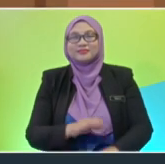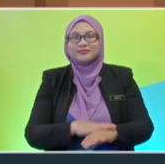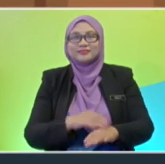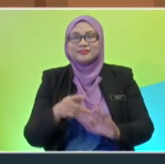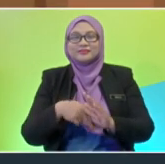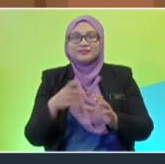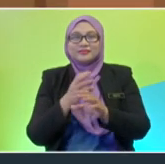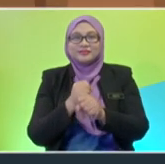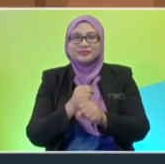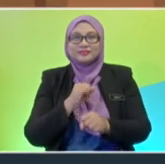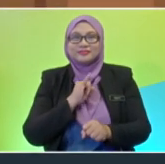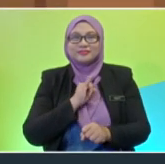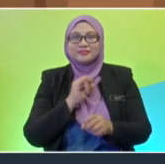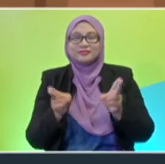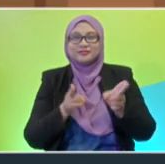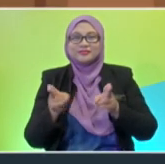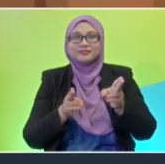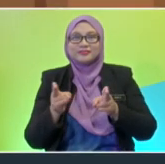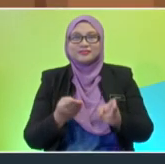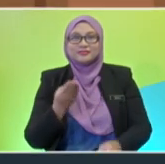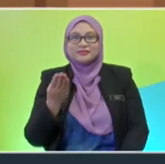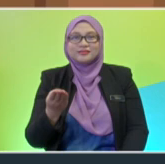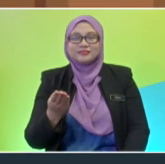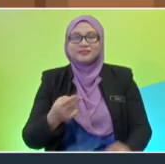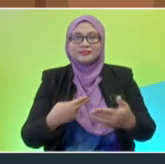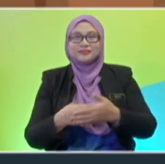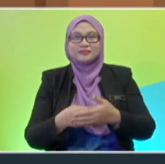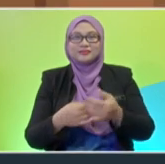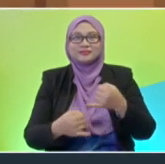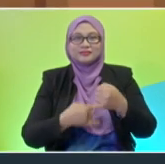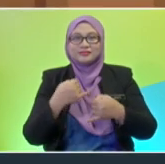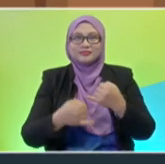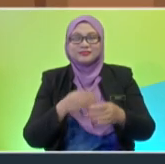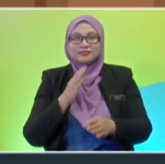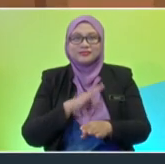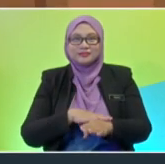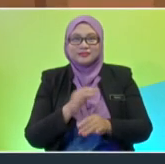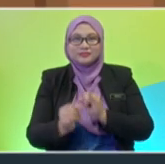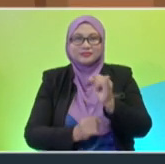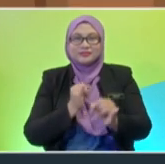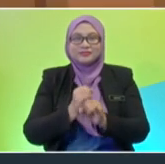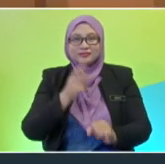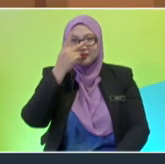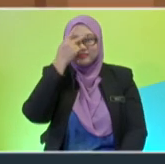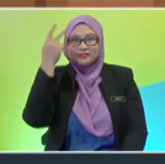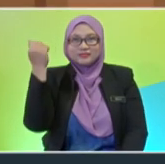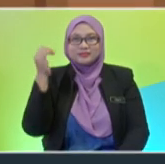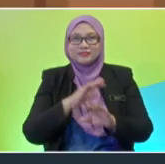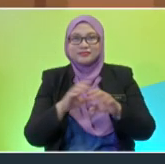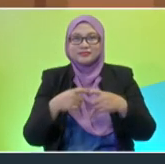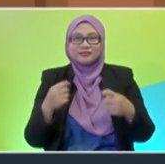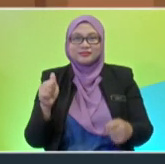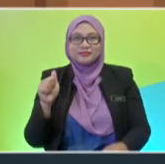usaha beliau hingga berjaya pada peringkat antara bangsa karena beliau tidak berputus